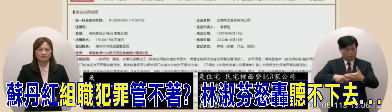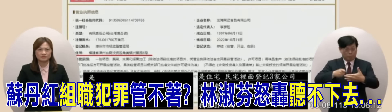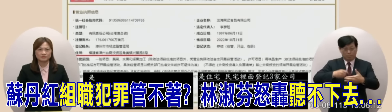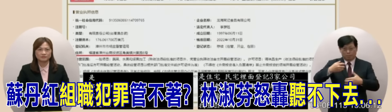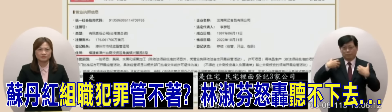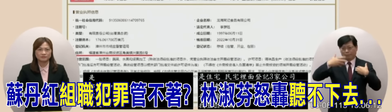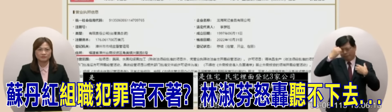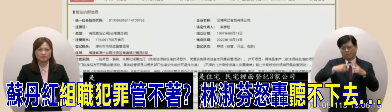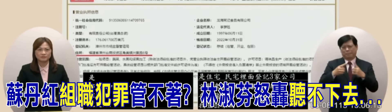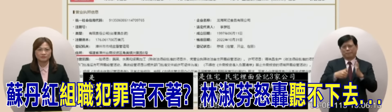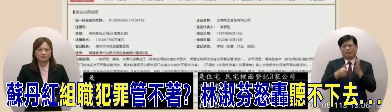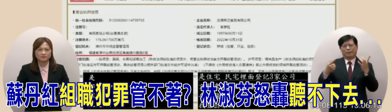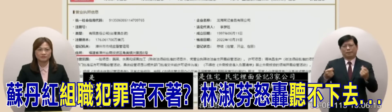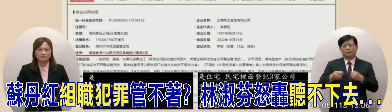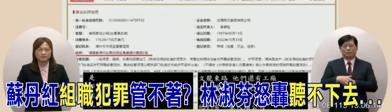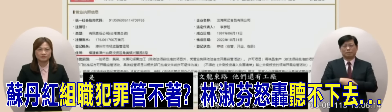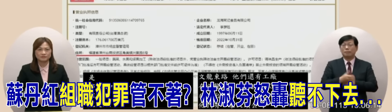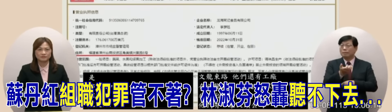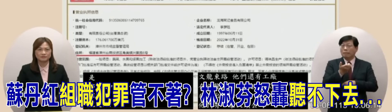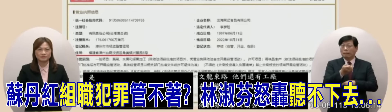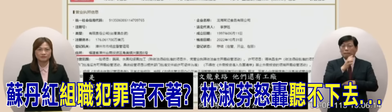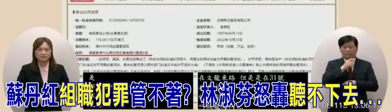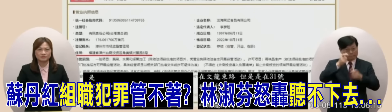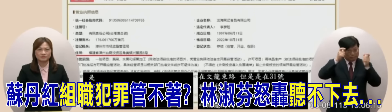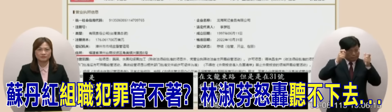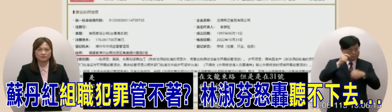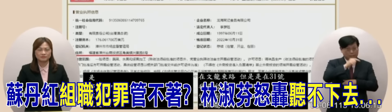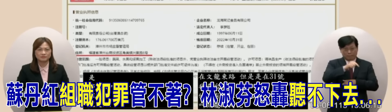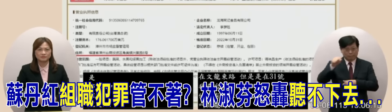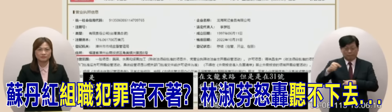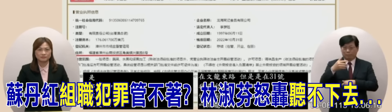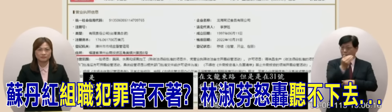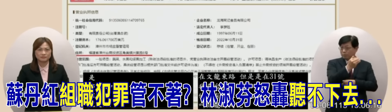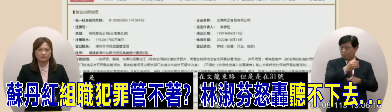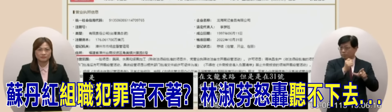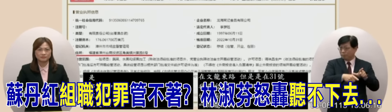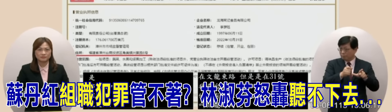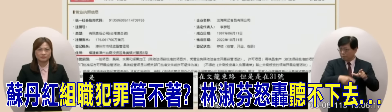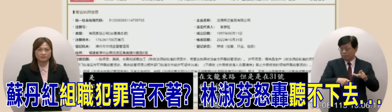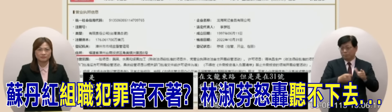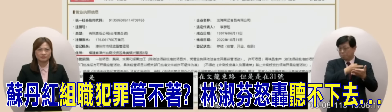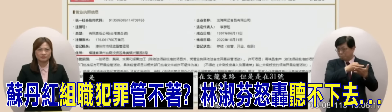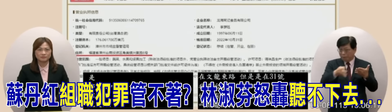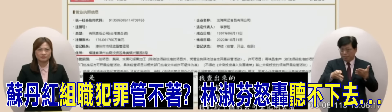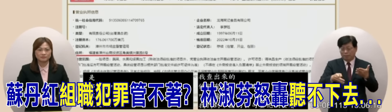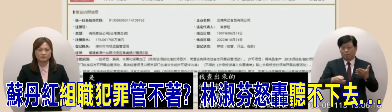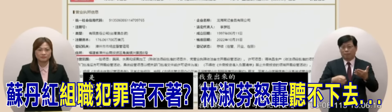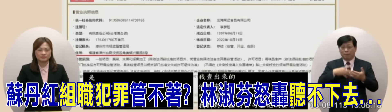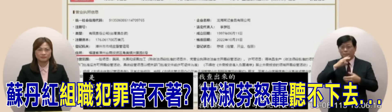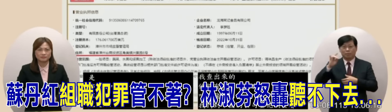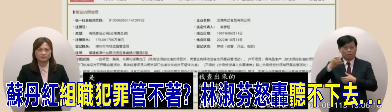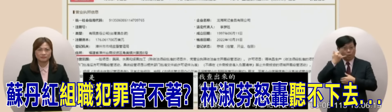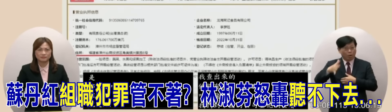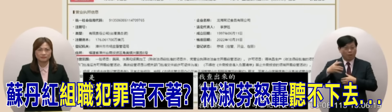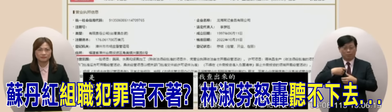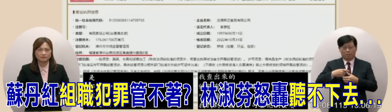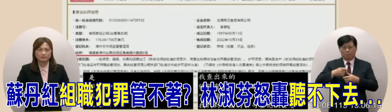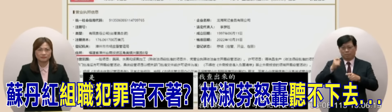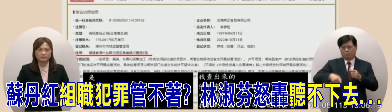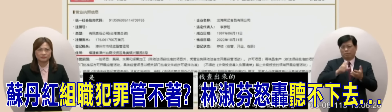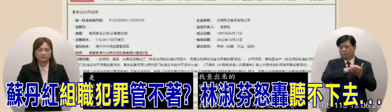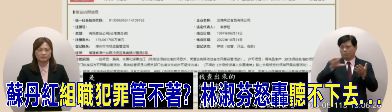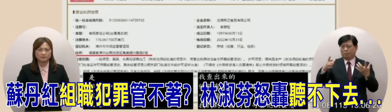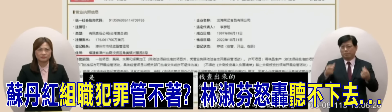人一模一样，跟刚才高雄的那九家名单登记龙海同济的负责人一模一